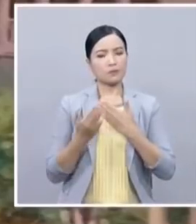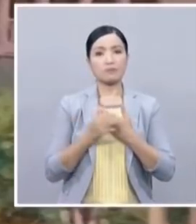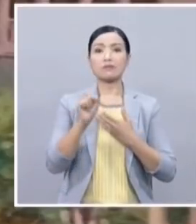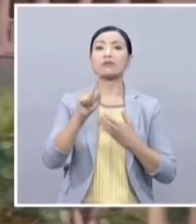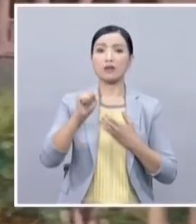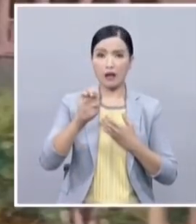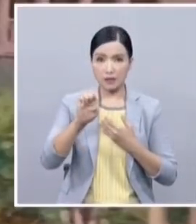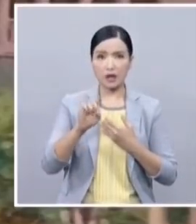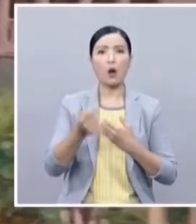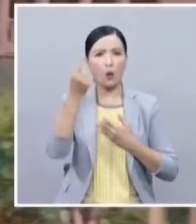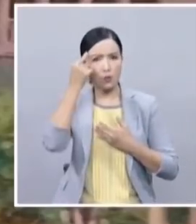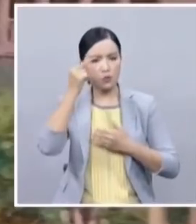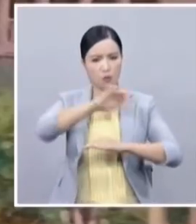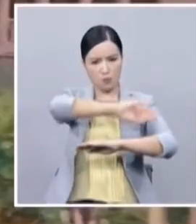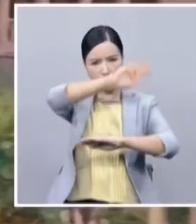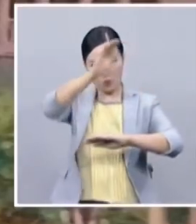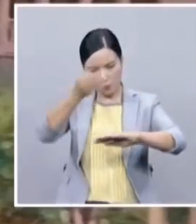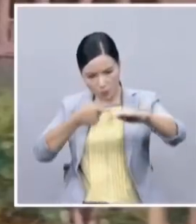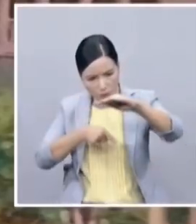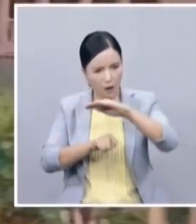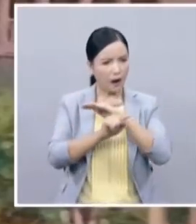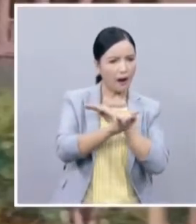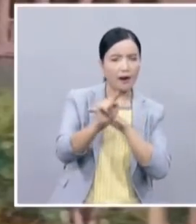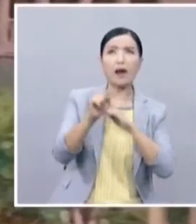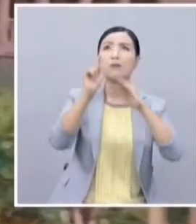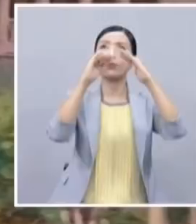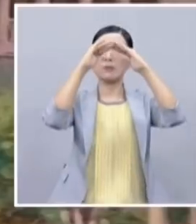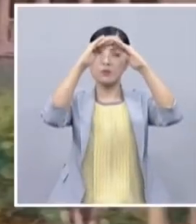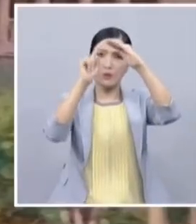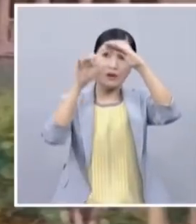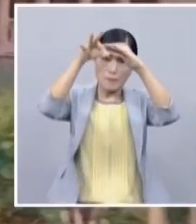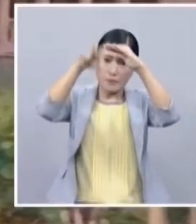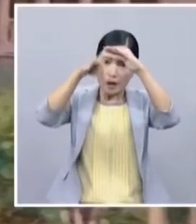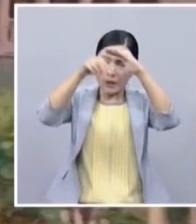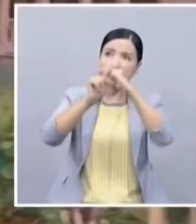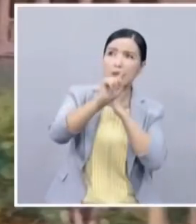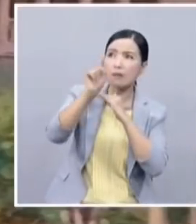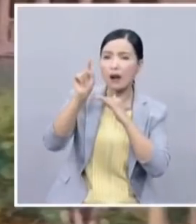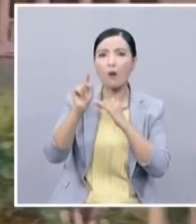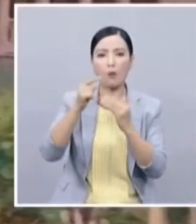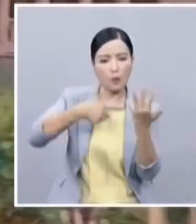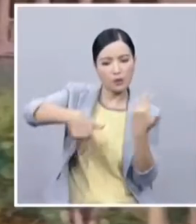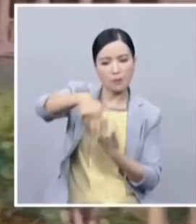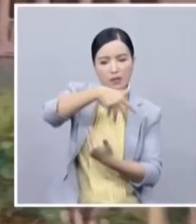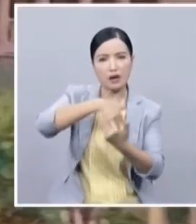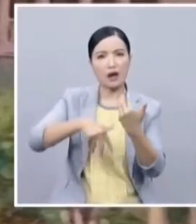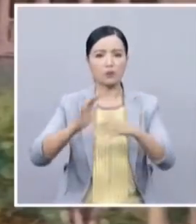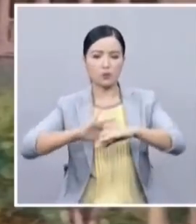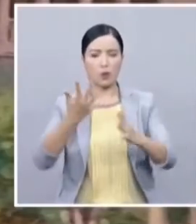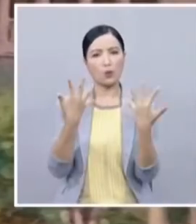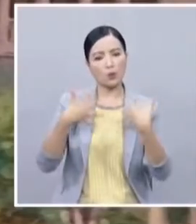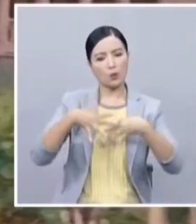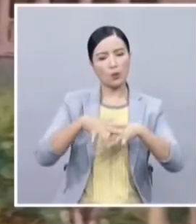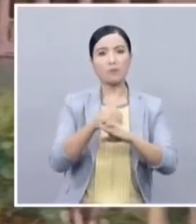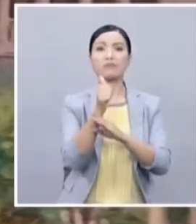งการทำความรู้จักกับถ้ำป่าเขาตาน้ำน้ำบาดาลและฤดูกาลนะครับเพื่อสามารถใช้ชีวิตร่วมกับธรรมชาติได้อย่าง